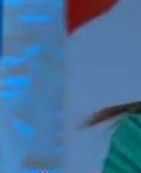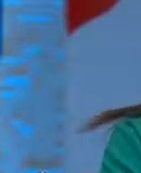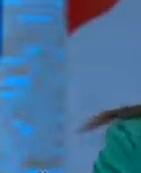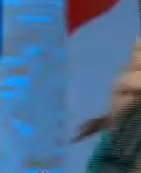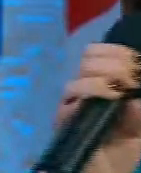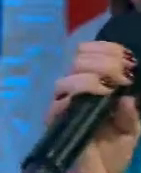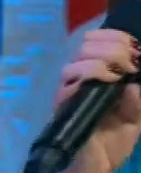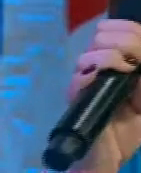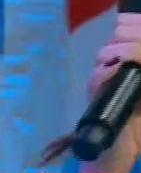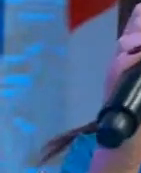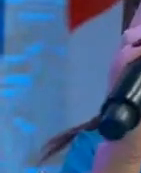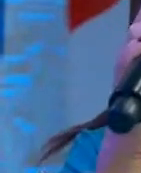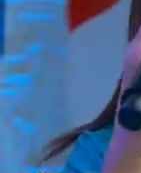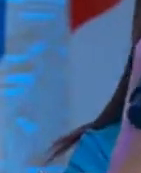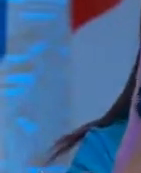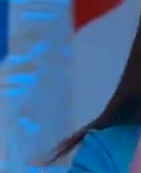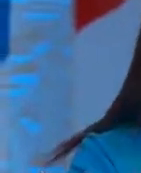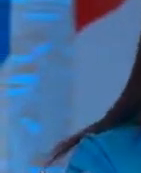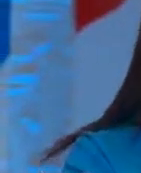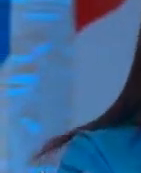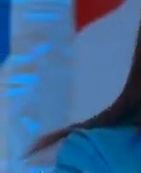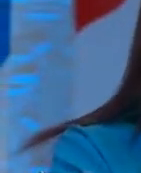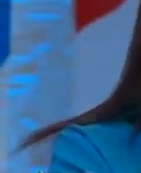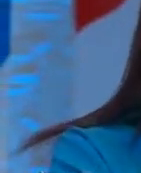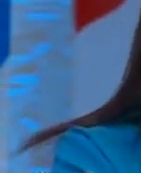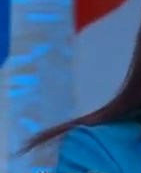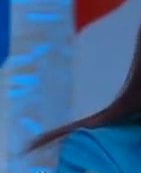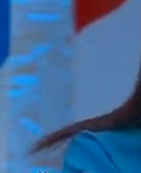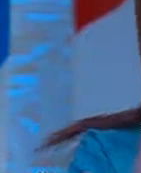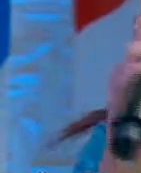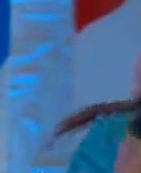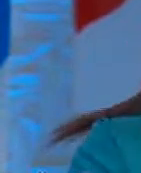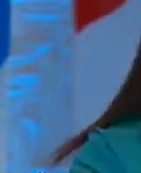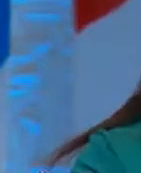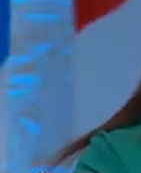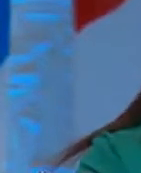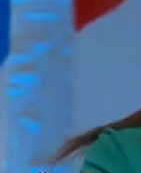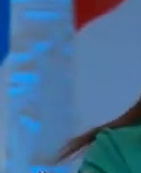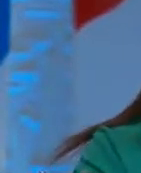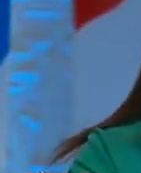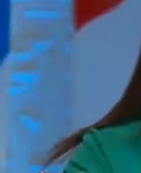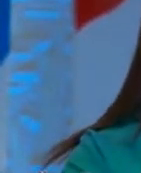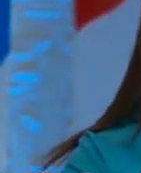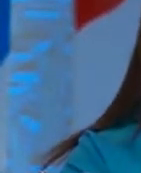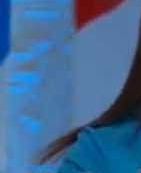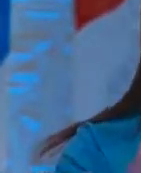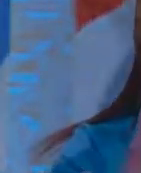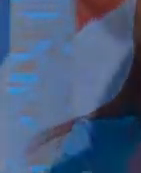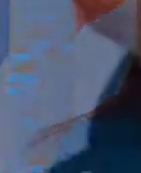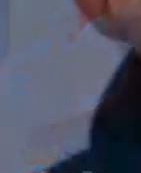oy kara değiştirin sana hep bir anda hiç bunları